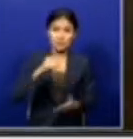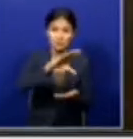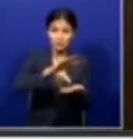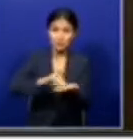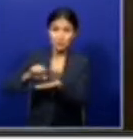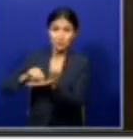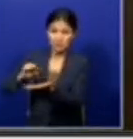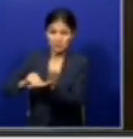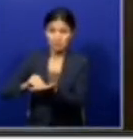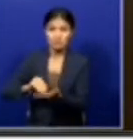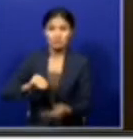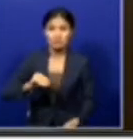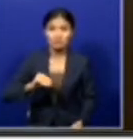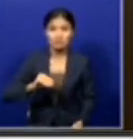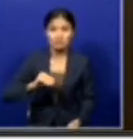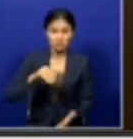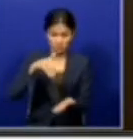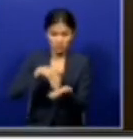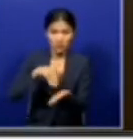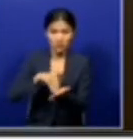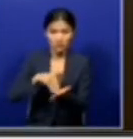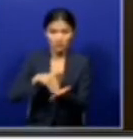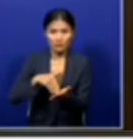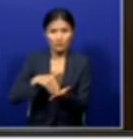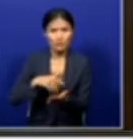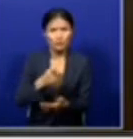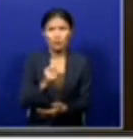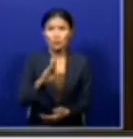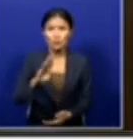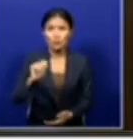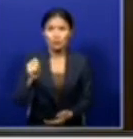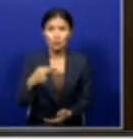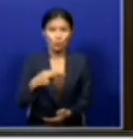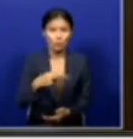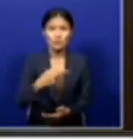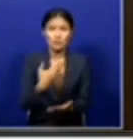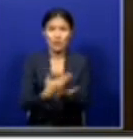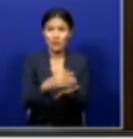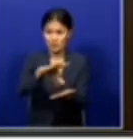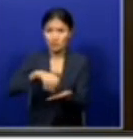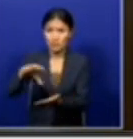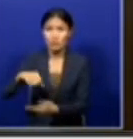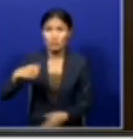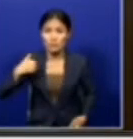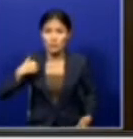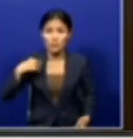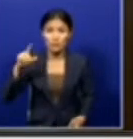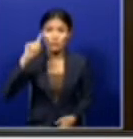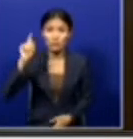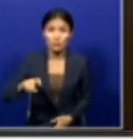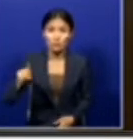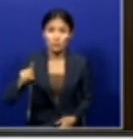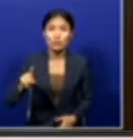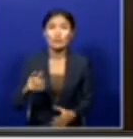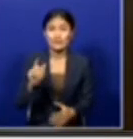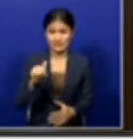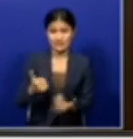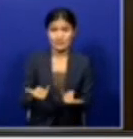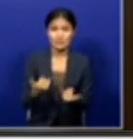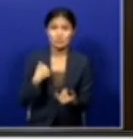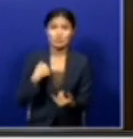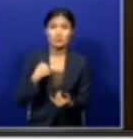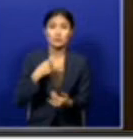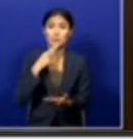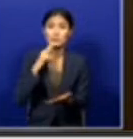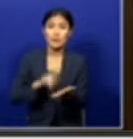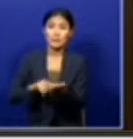ามติคณะรัฐมนตรีนะฮะหลังจากสั่งการไปแล้วนะครับมีหนังสืออีกท่านประธานลงวันที่